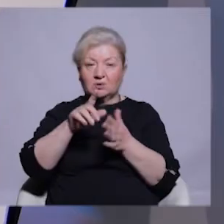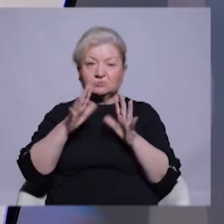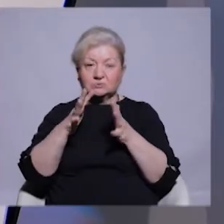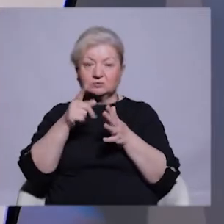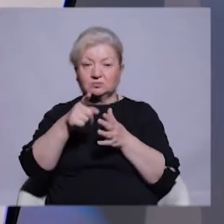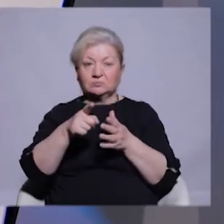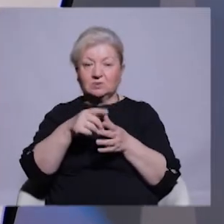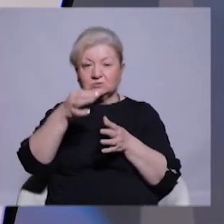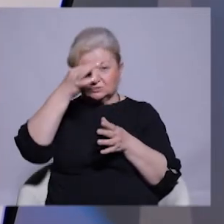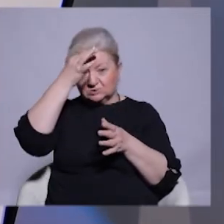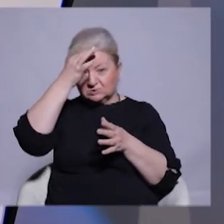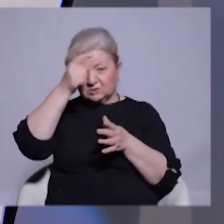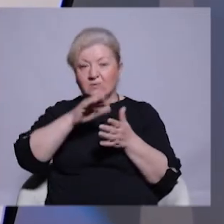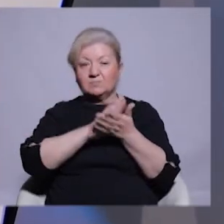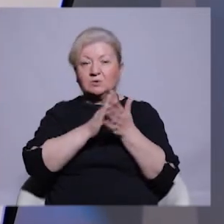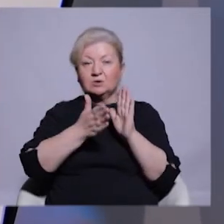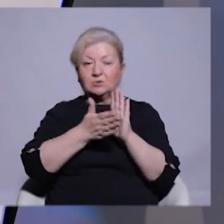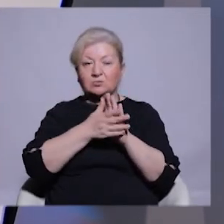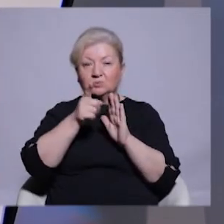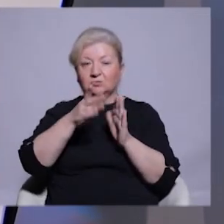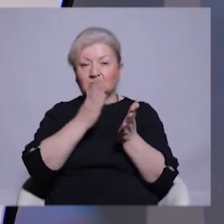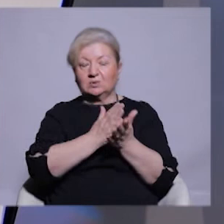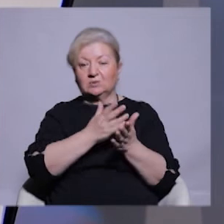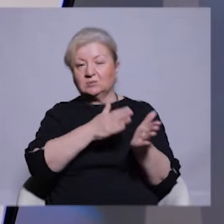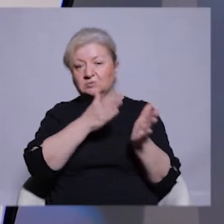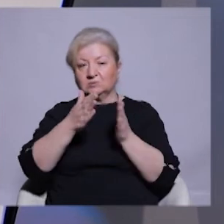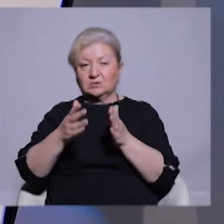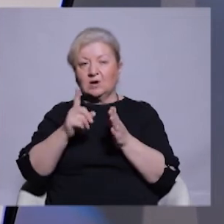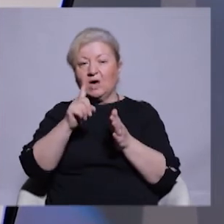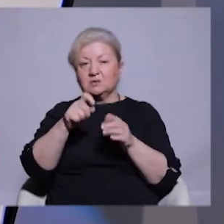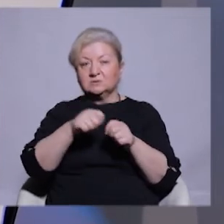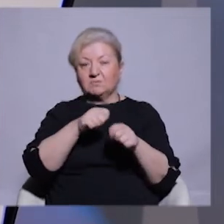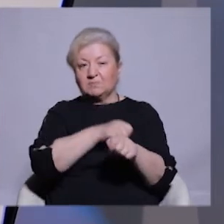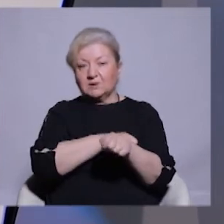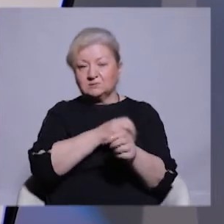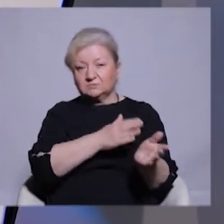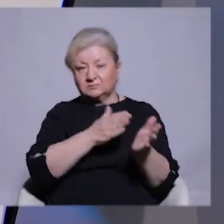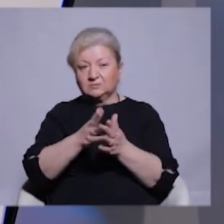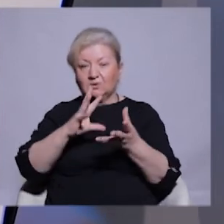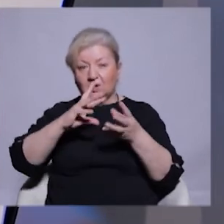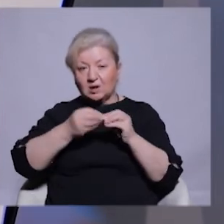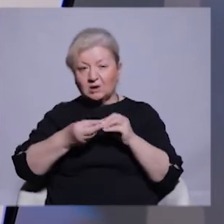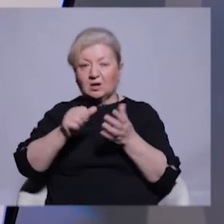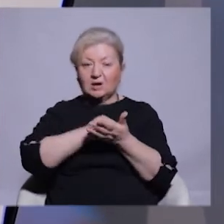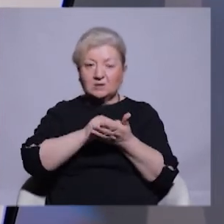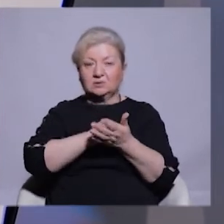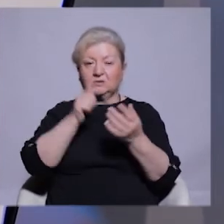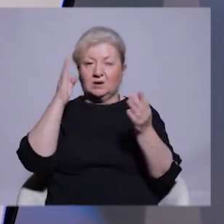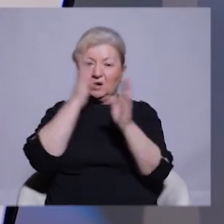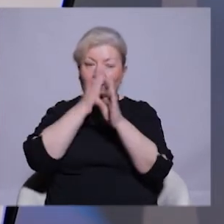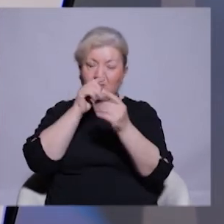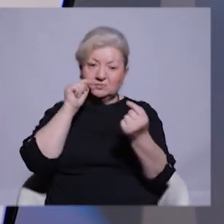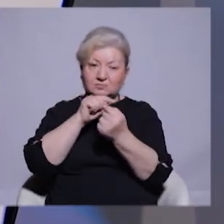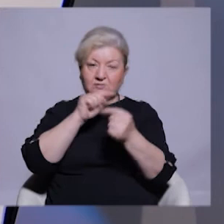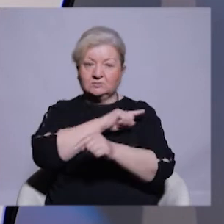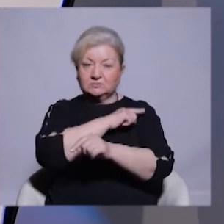ეს შეგახსენებთ პირობას 60-ის, რომ ეს გადაადგილება იყოს 100 მეტრი, ხოლო ჯამური ხახუნის და ჰაერის